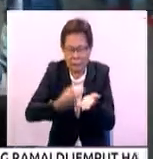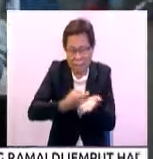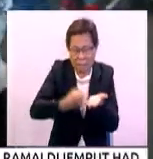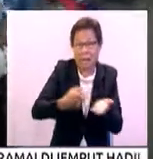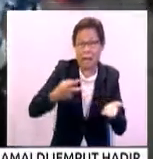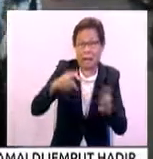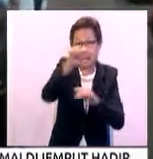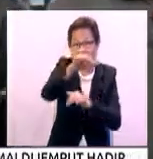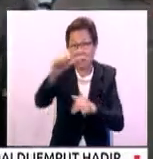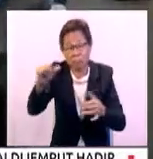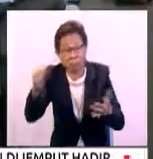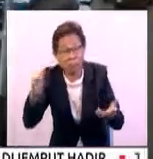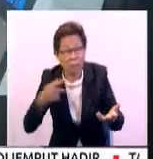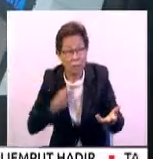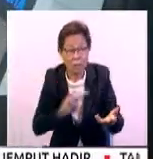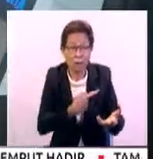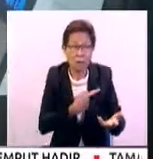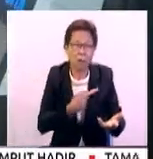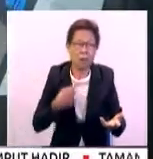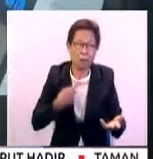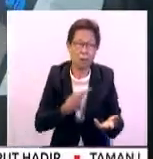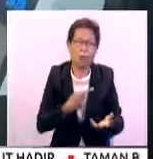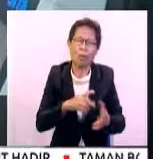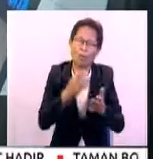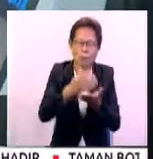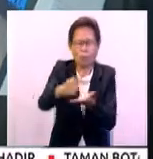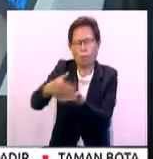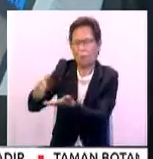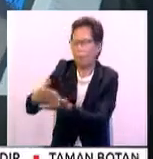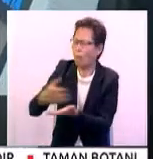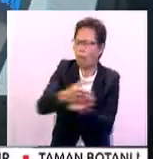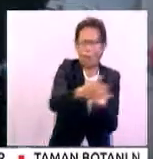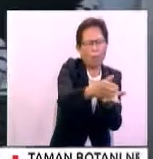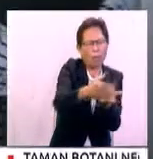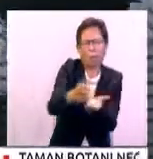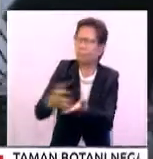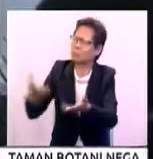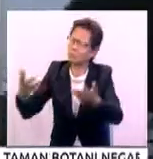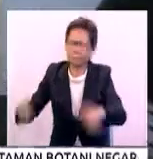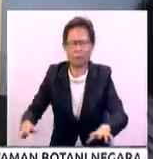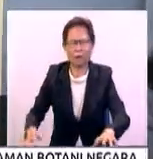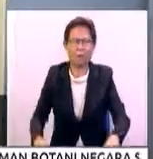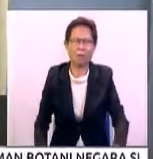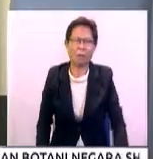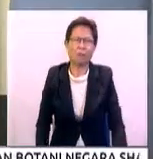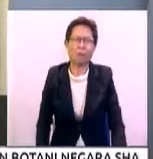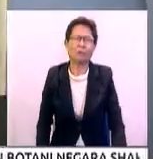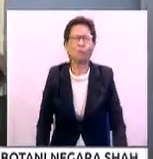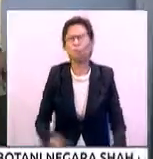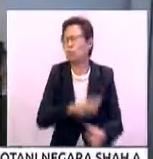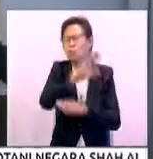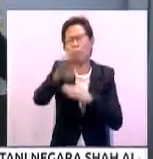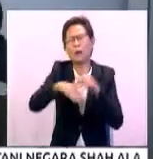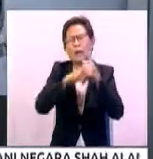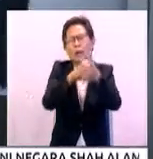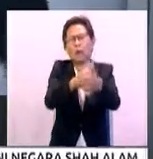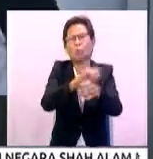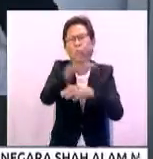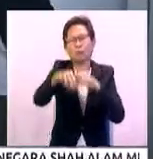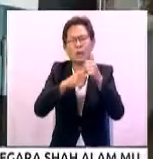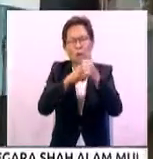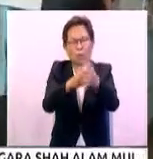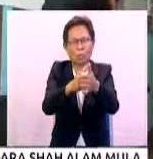tiket kita ni, kita dah agihkan semua. Semua secara tertakluk, semua kita